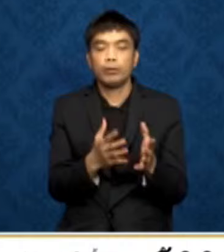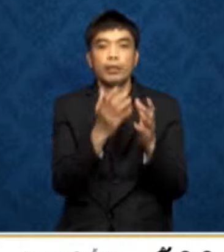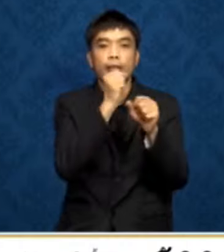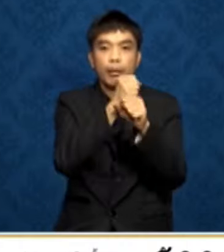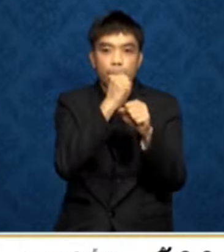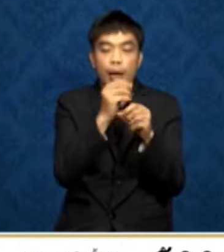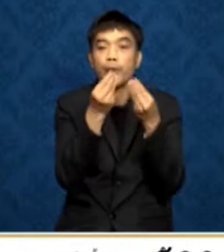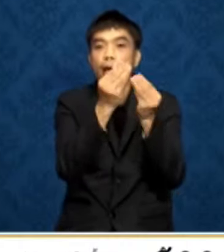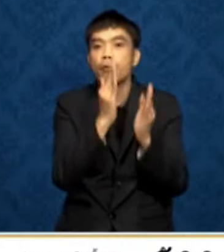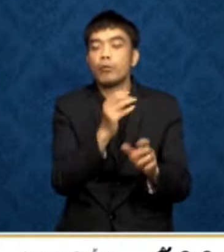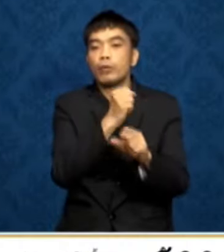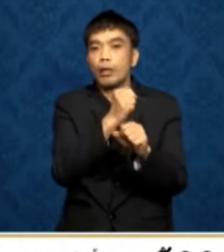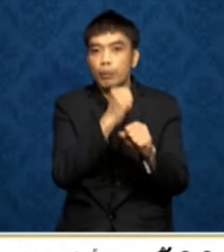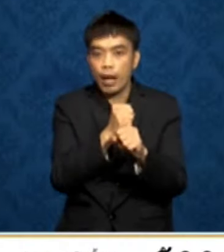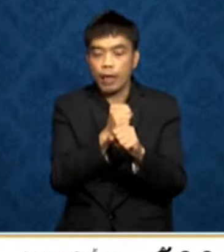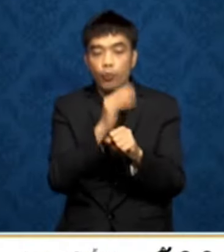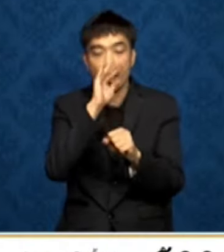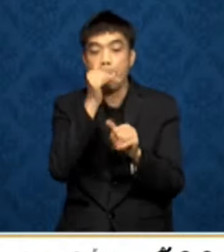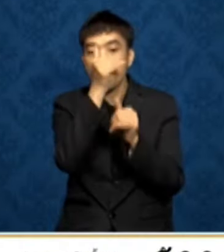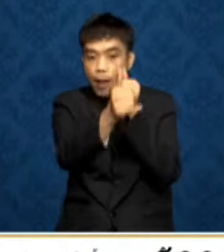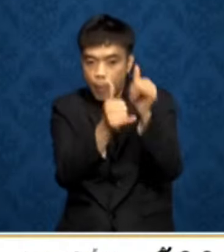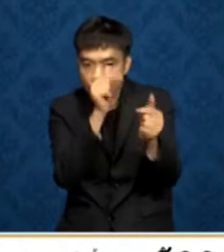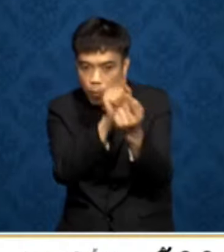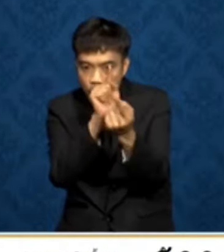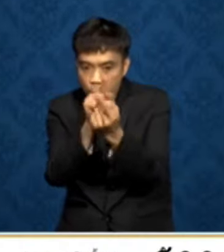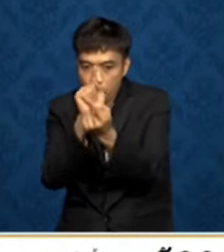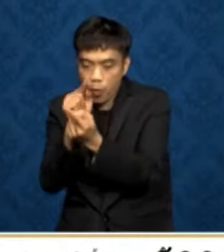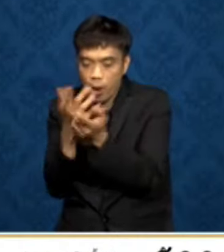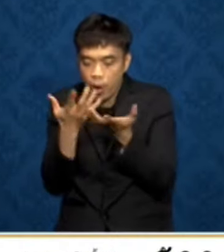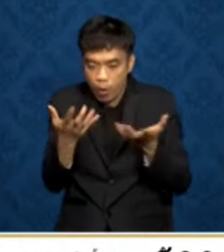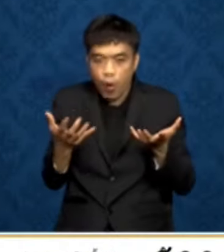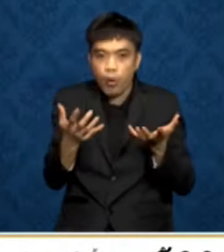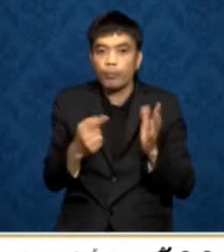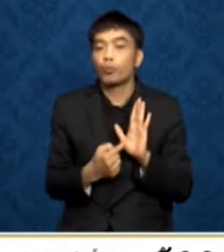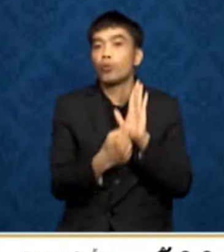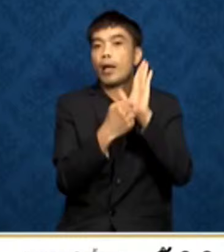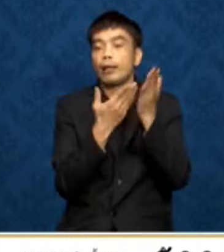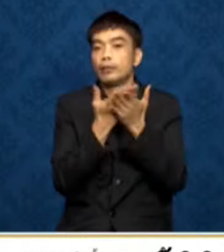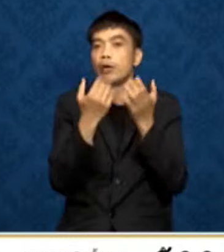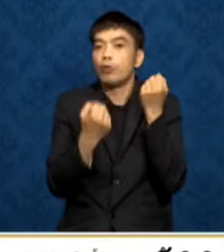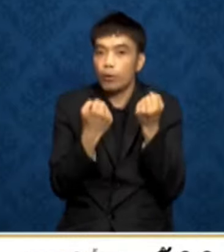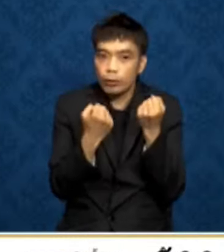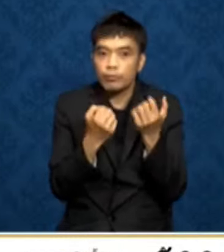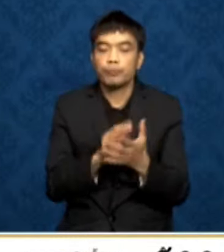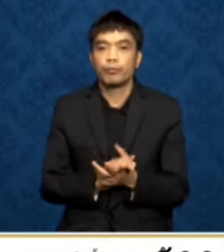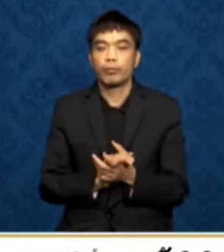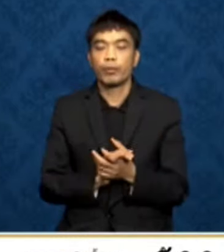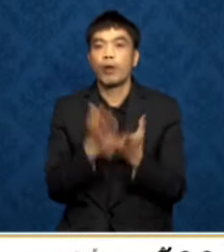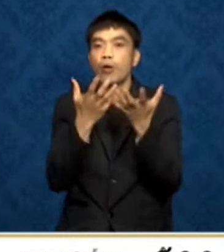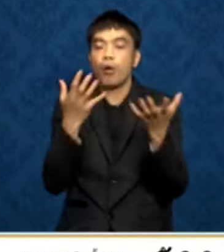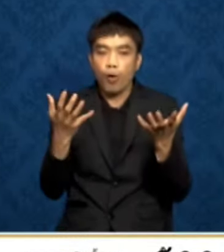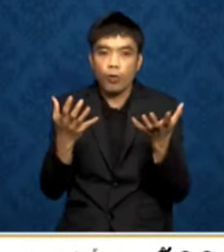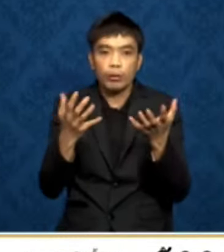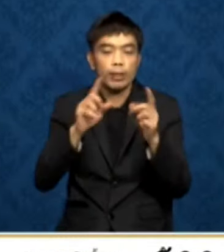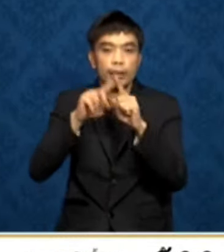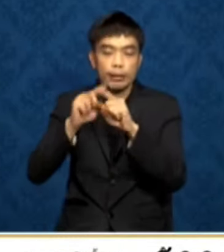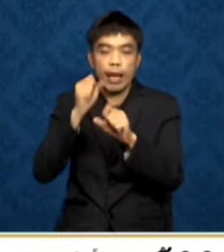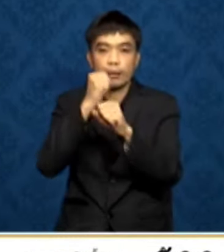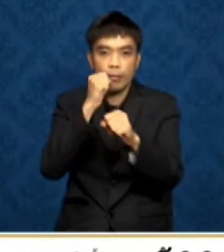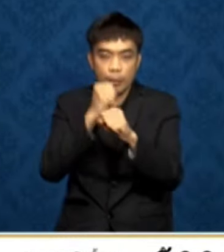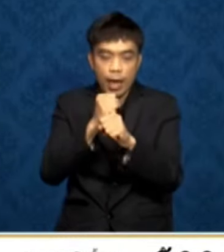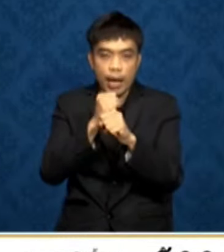ให้กับเจ้าหน้าที่ในการลงไปหาพี่น้องประชาชนในแต่ละพื้นที่ไม่ว่าจะเป็นยานพาหนะนะครับไม่ว่าจะเป็นอุปกรณ์ต่างๆที่จะเสริมศักยภาพ